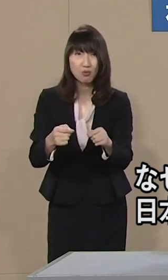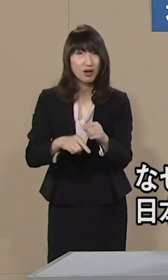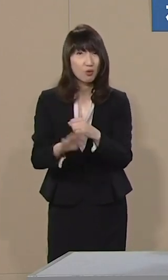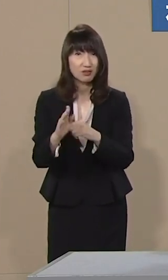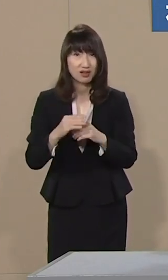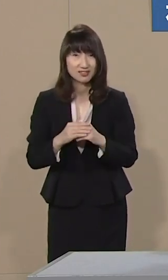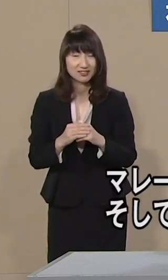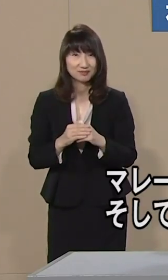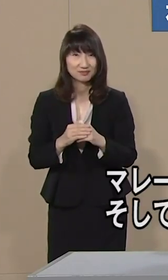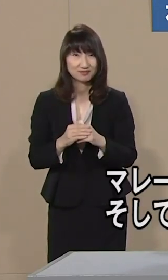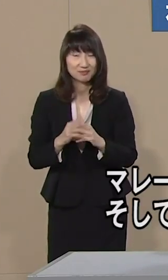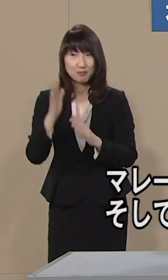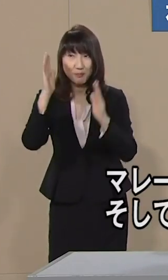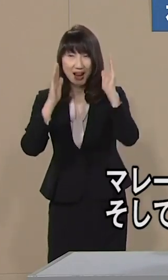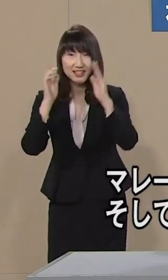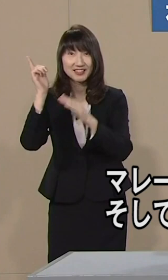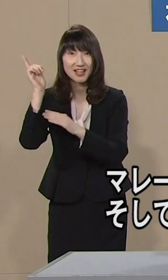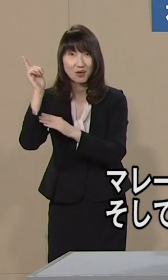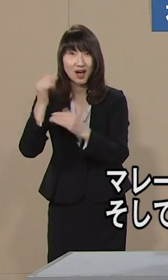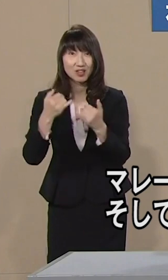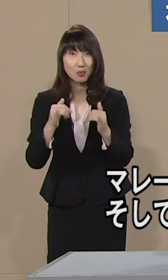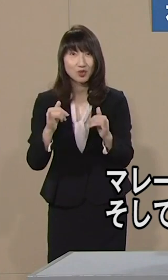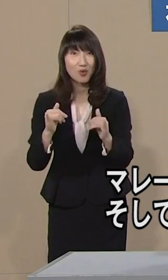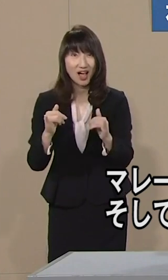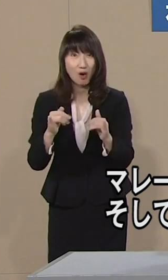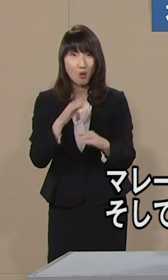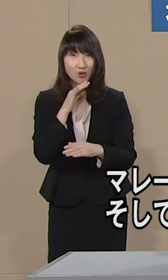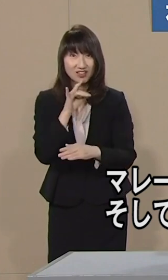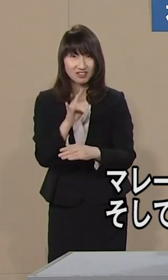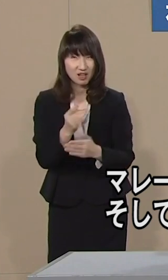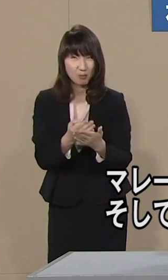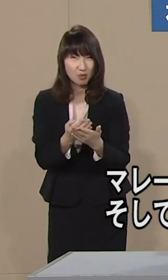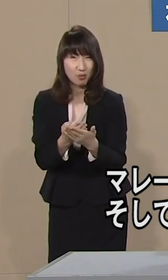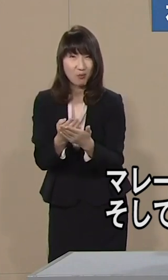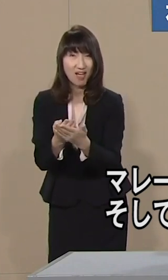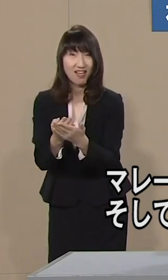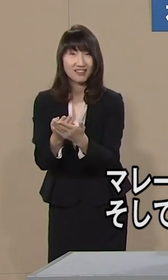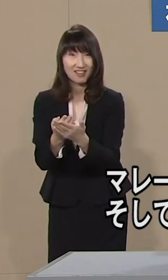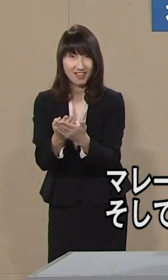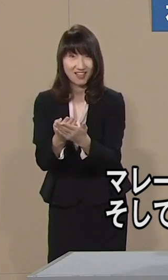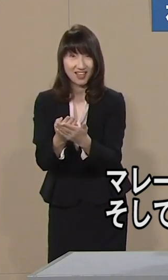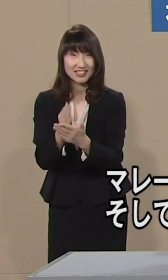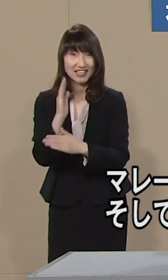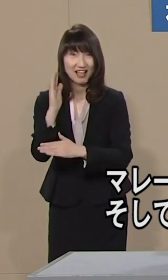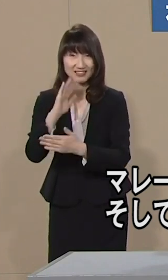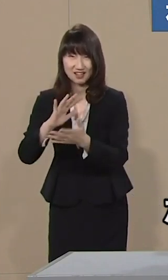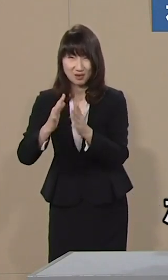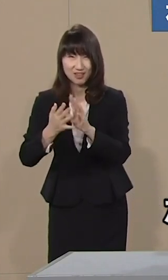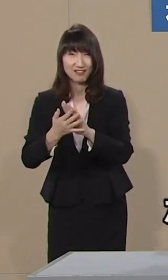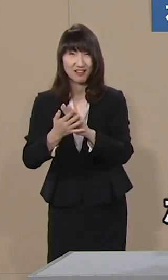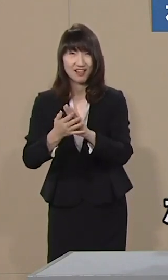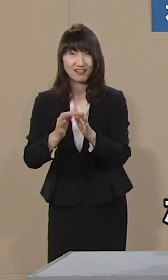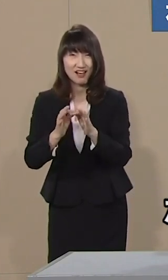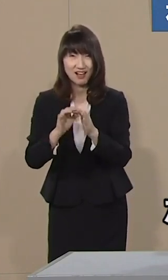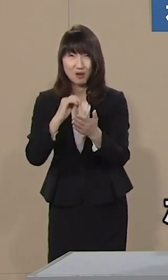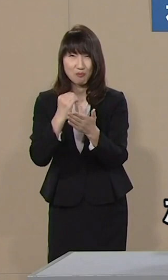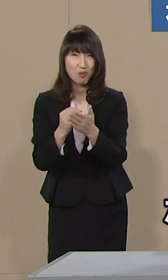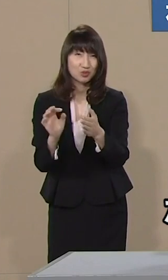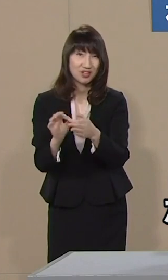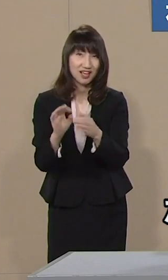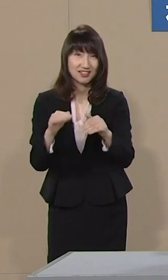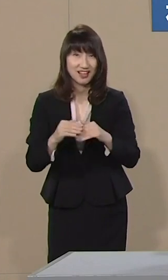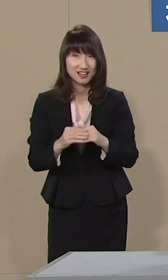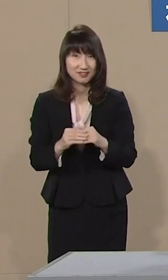かマレーシアでは人々がそれを本気で求めたそして政治を動かしただから実現したん